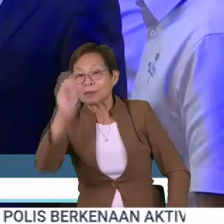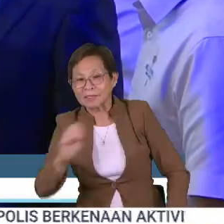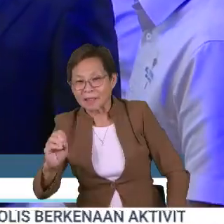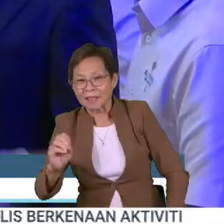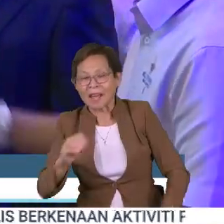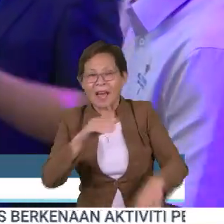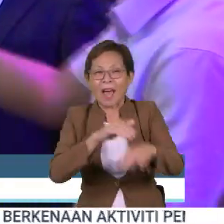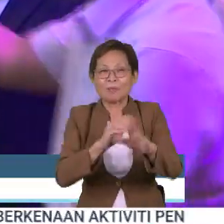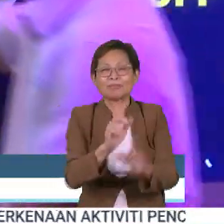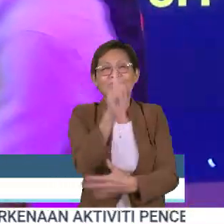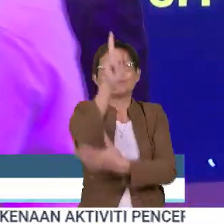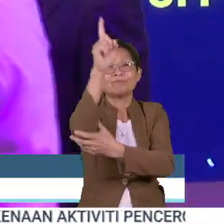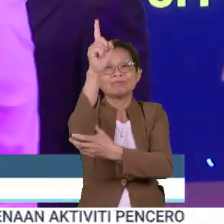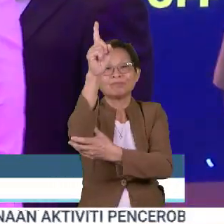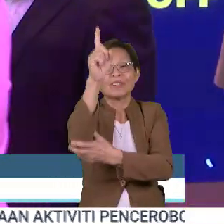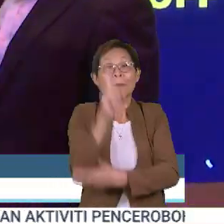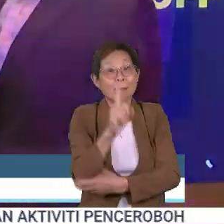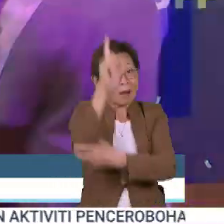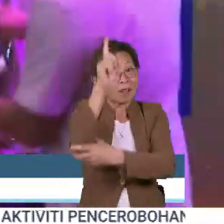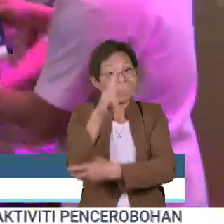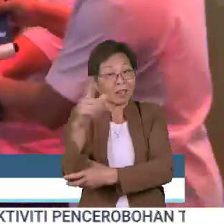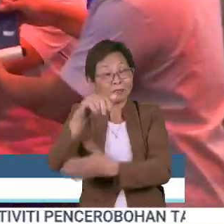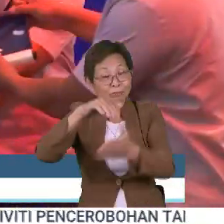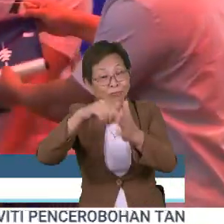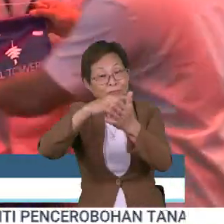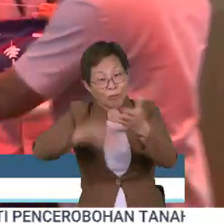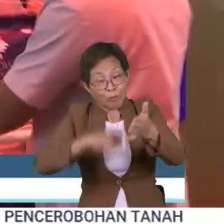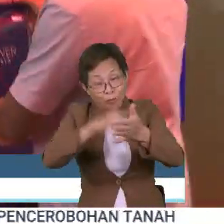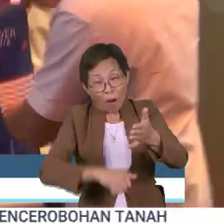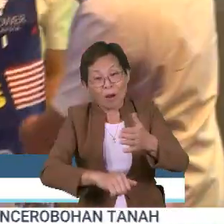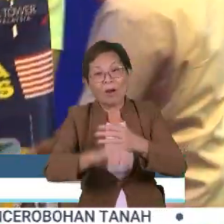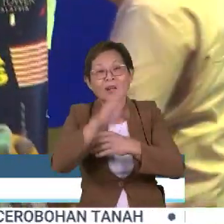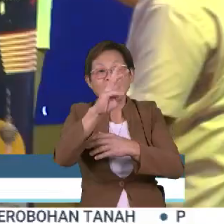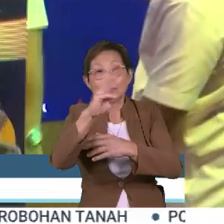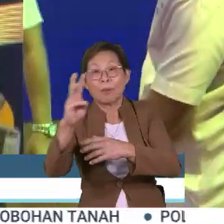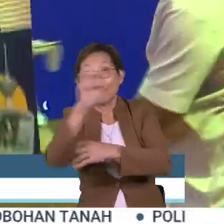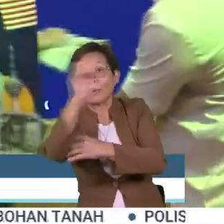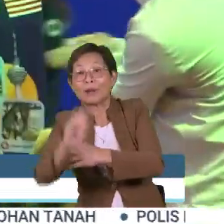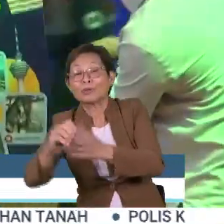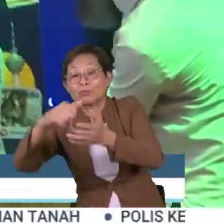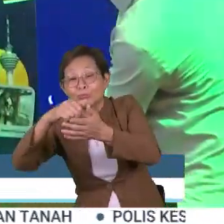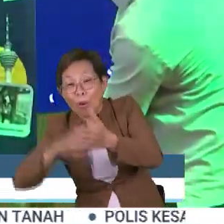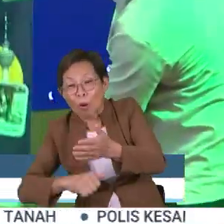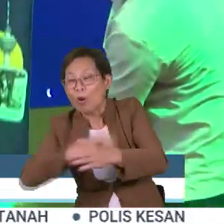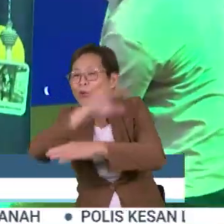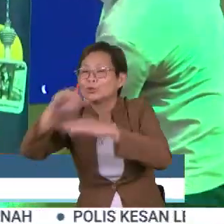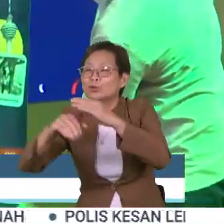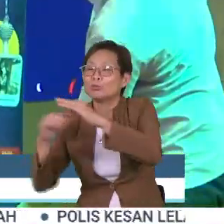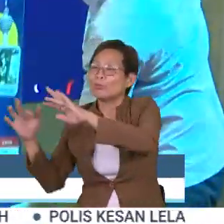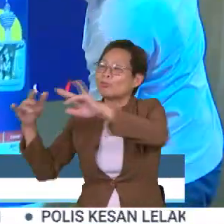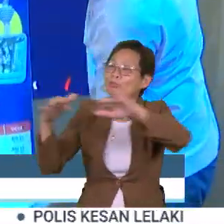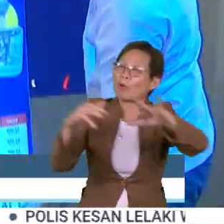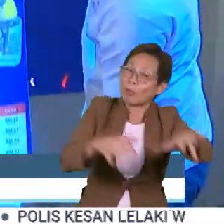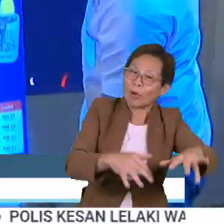Maknae menawarkan sehingga 6600 kemudian semua pengunjung